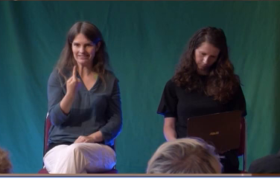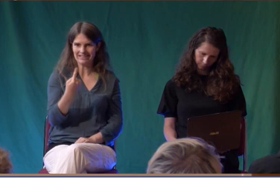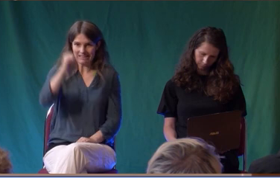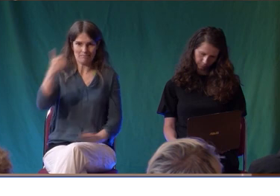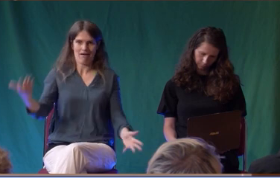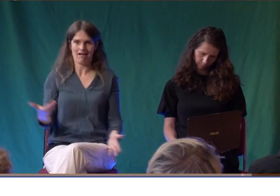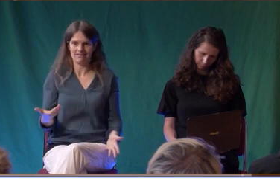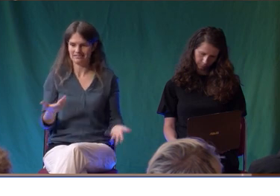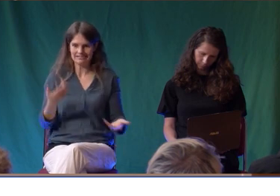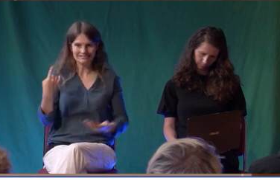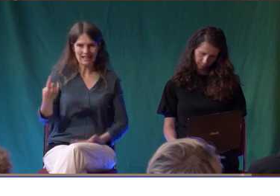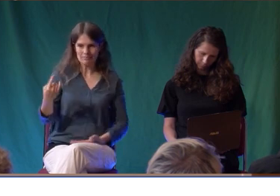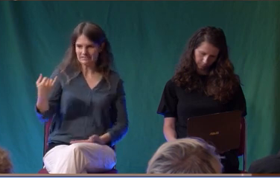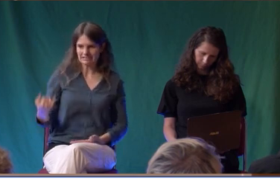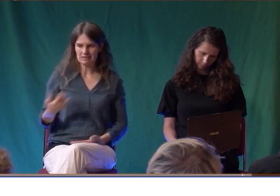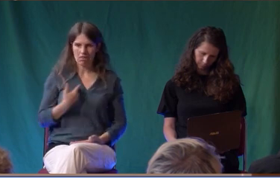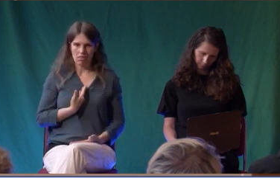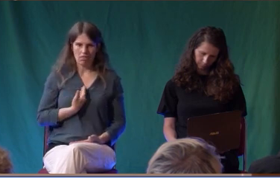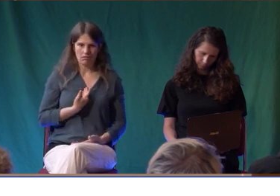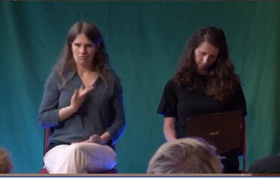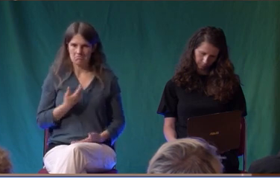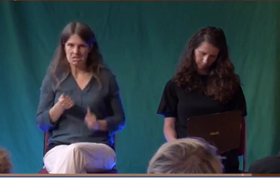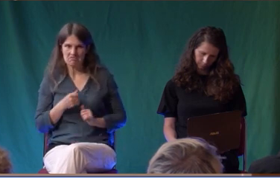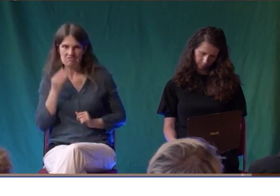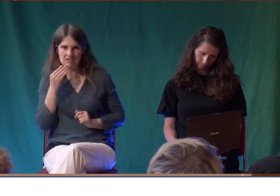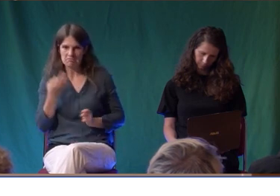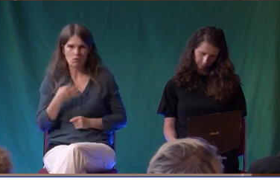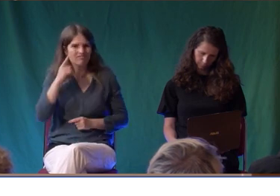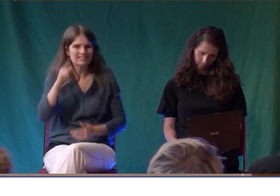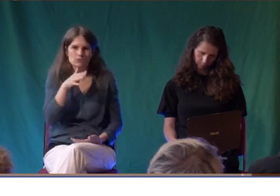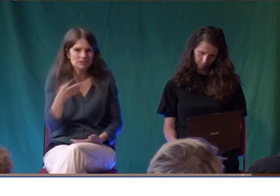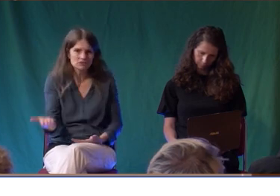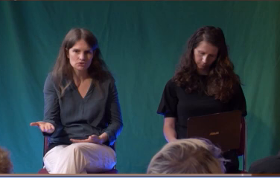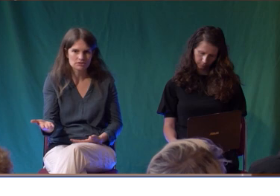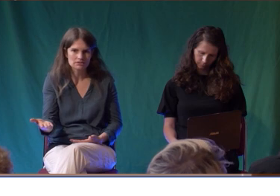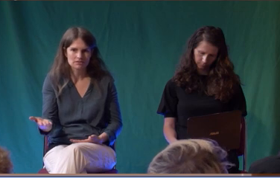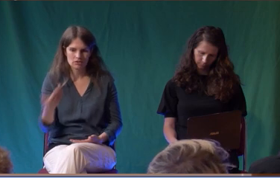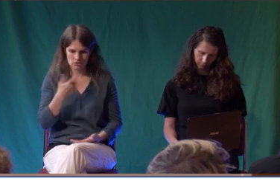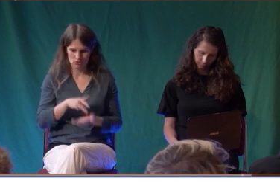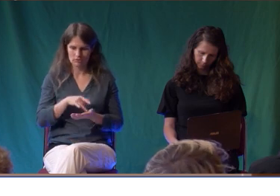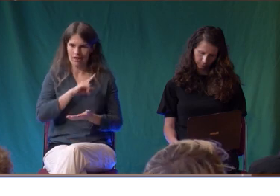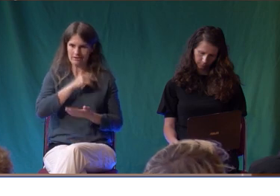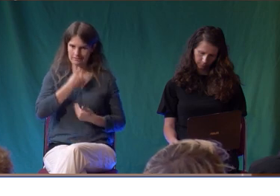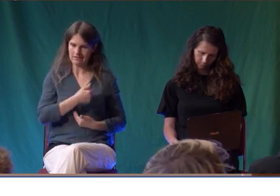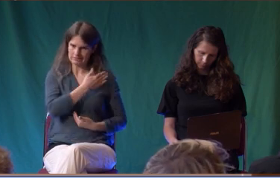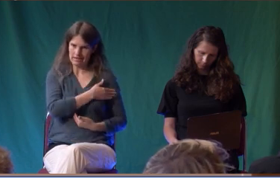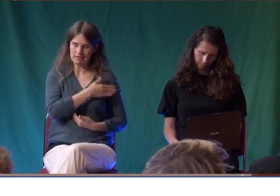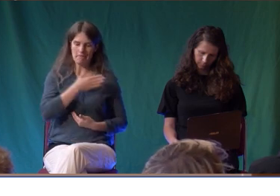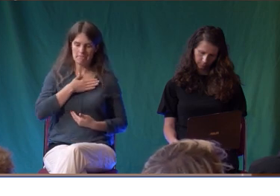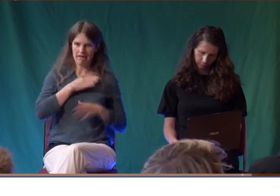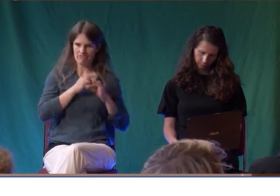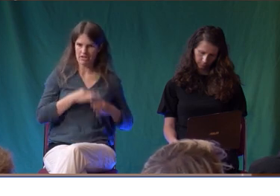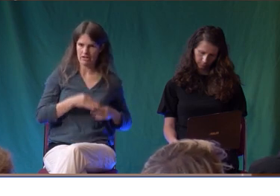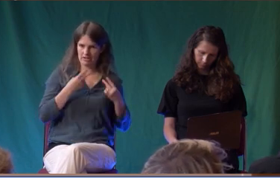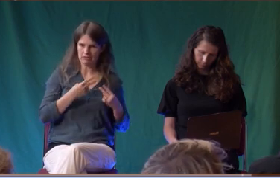schwer einzuschätzen wann brauche ich Hilfe weil das hängt ja nicht nur von meinen eigenen Fähigkeiten als Mutter ab oder als